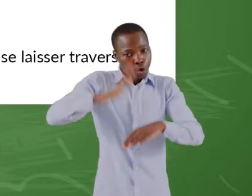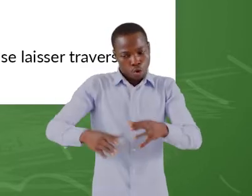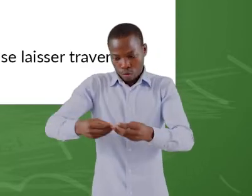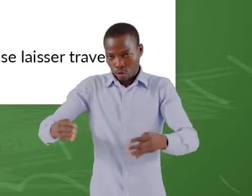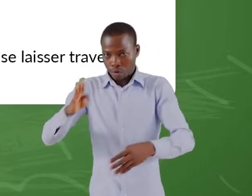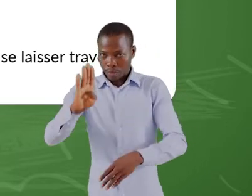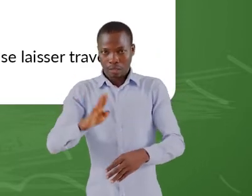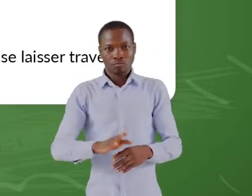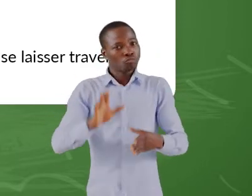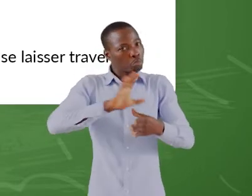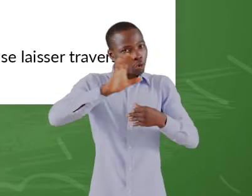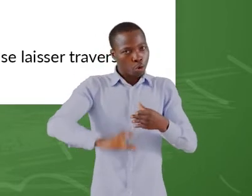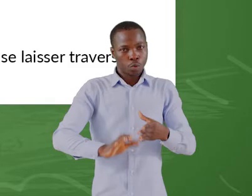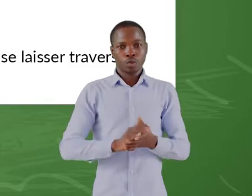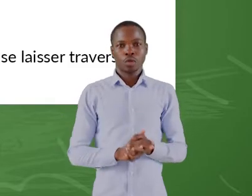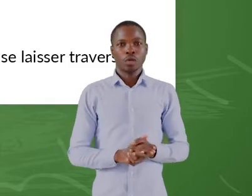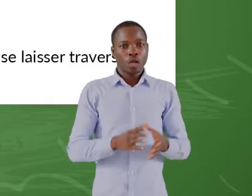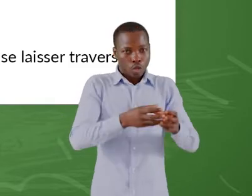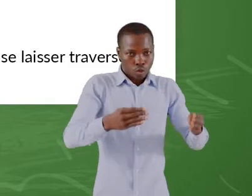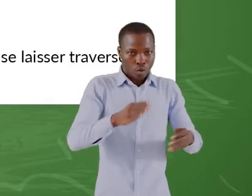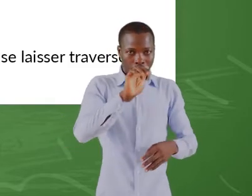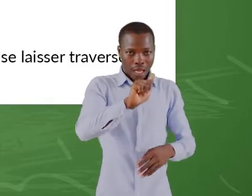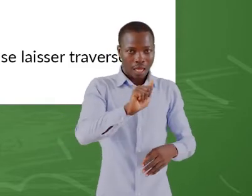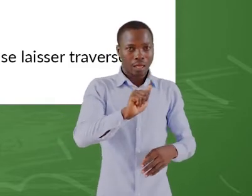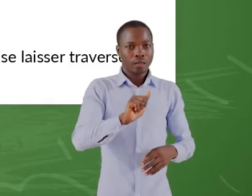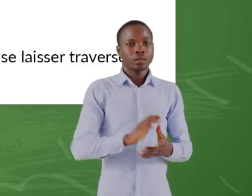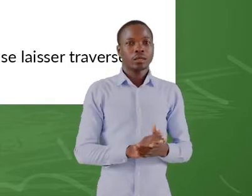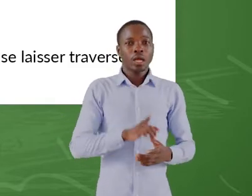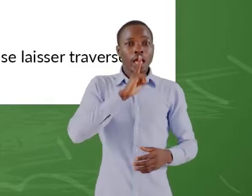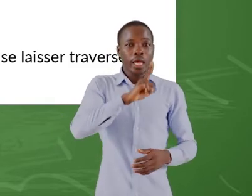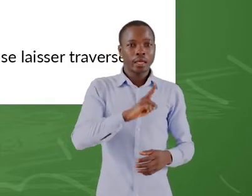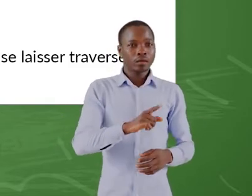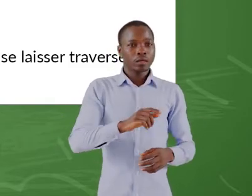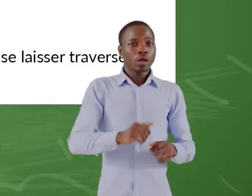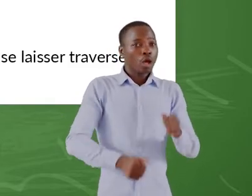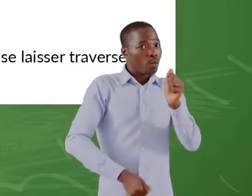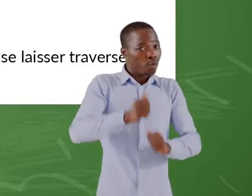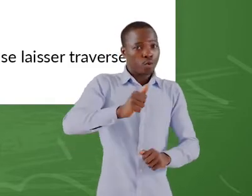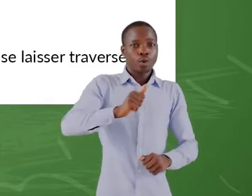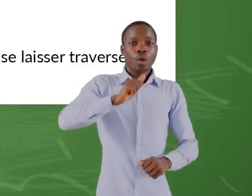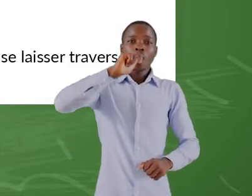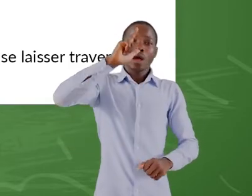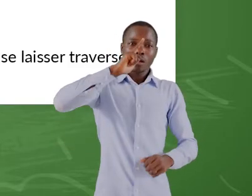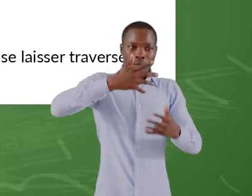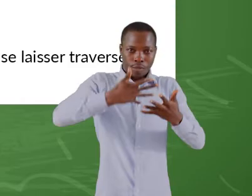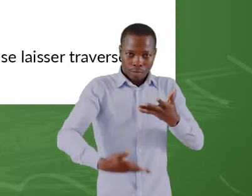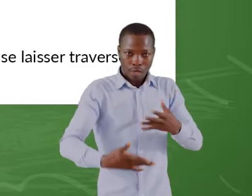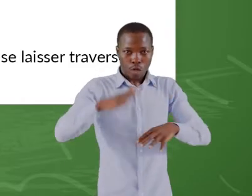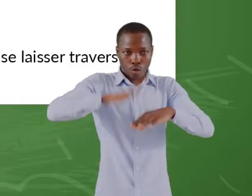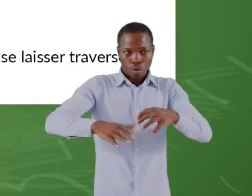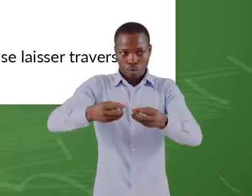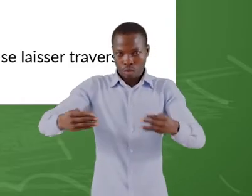B. En conclusion, le sol A est donc plus perméable que le sol